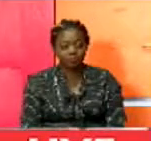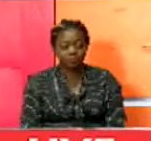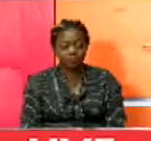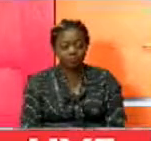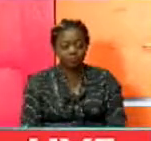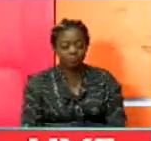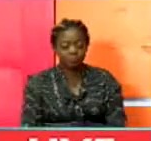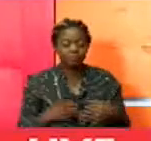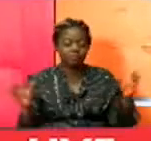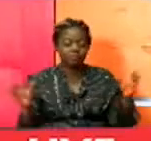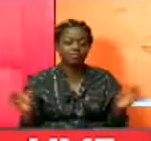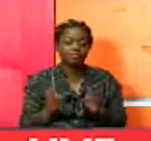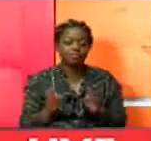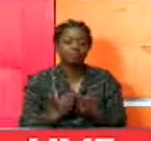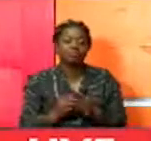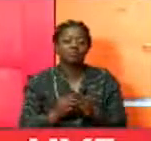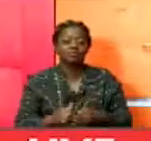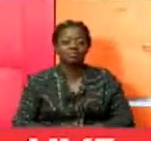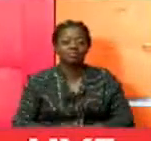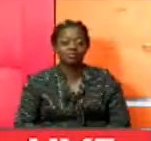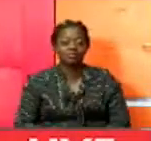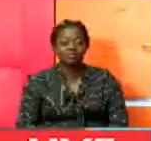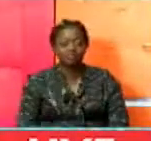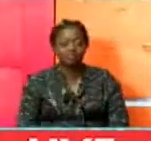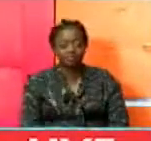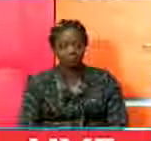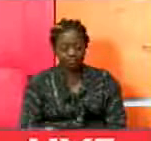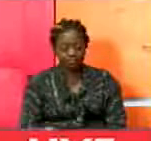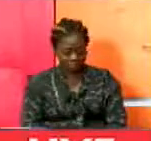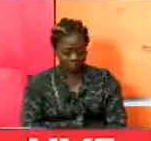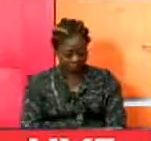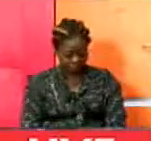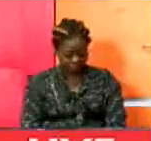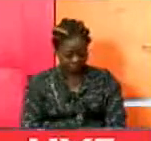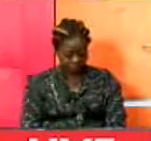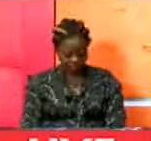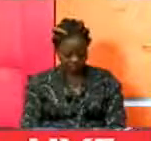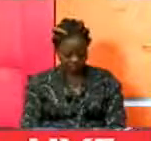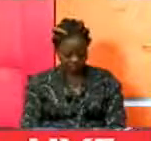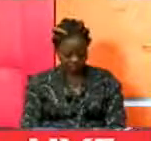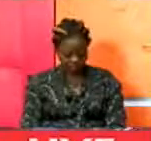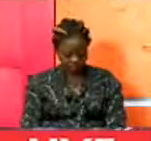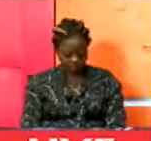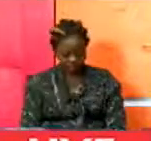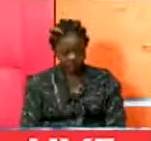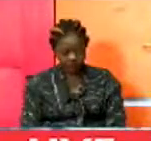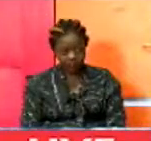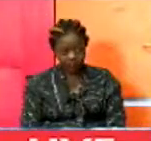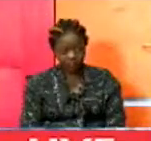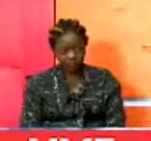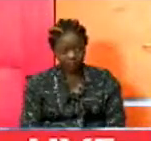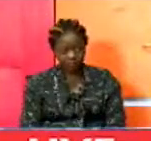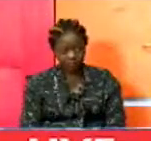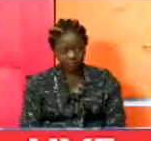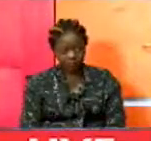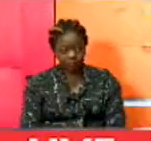Yudaya Namyalo ni Ronald Kasasa Lopsa Kidegulire lino na Bukedde TV.